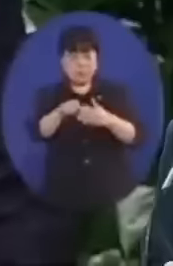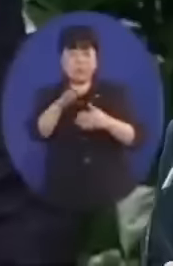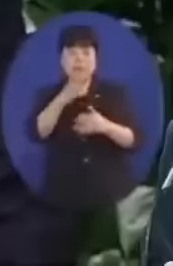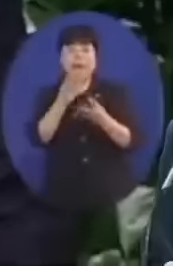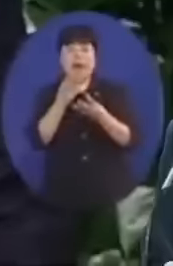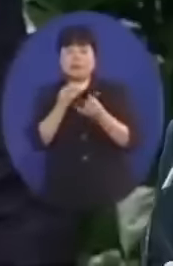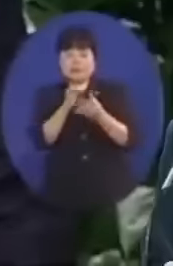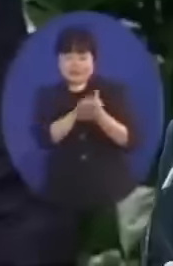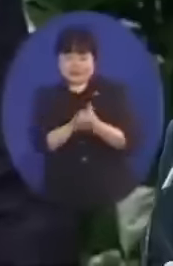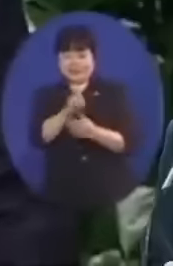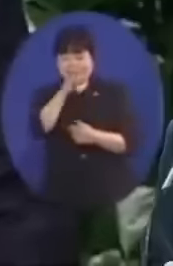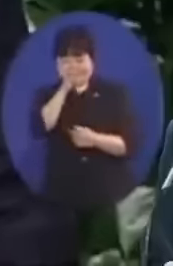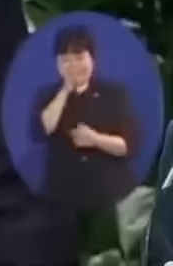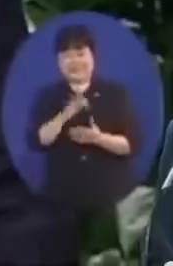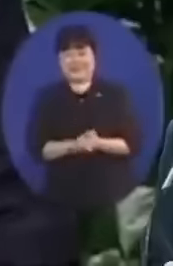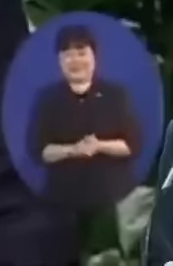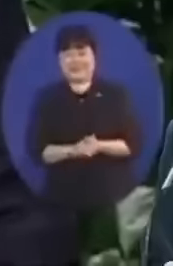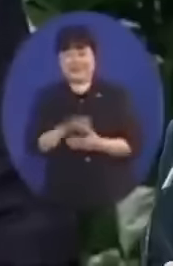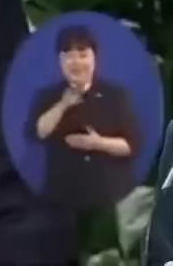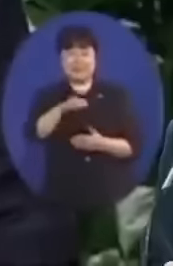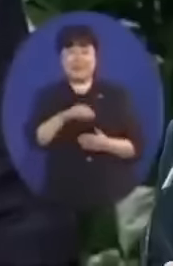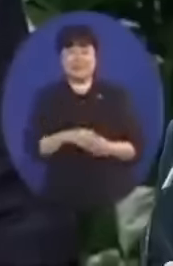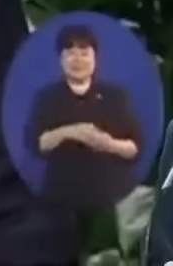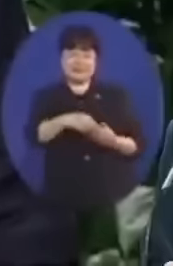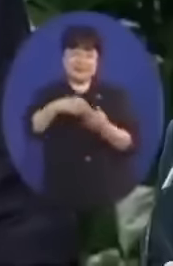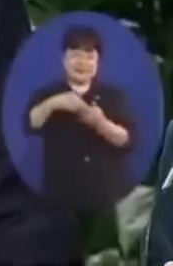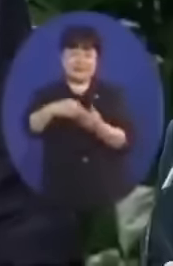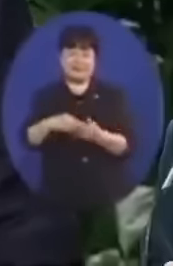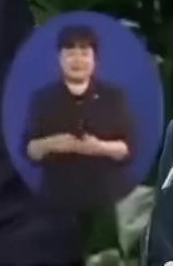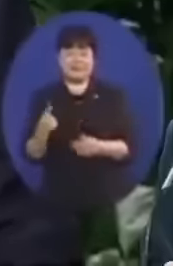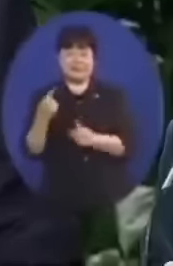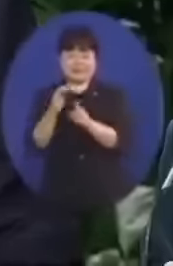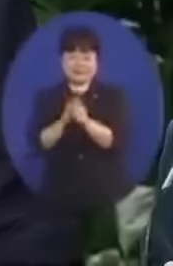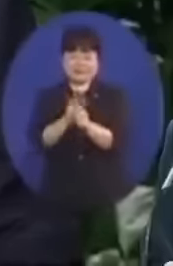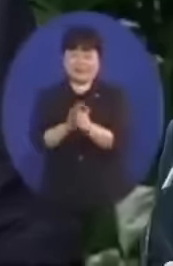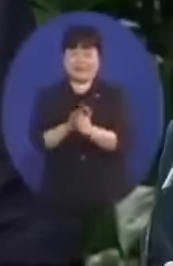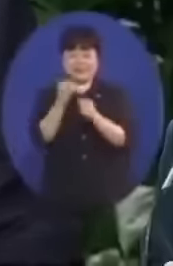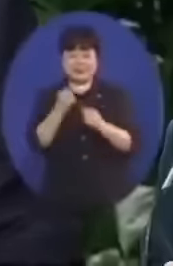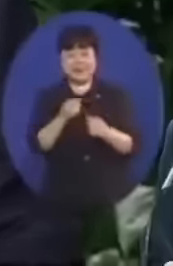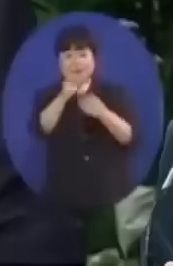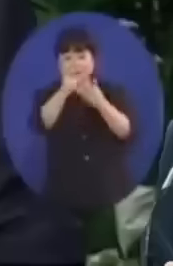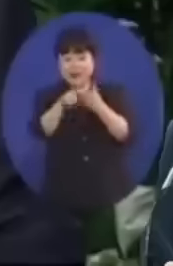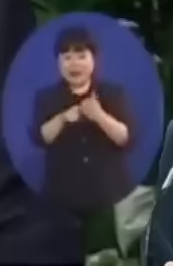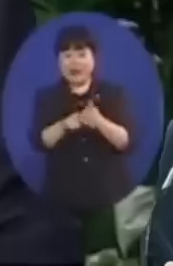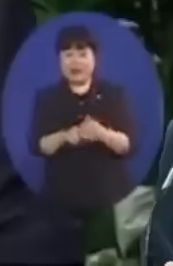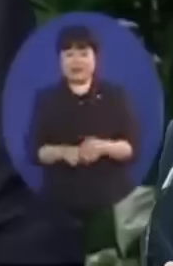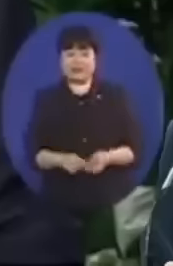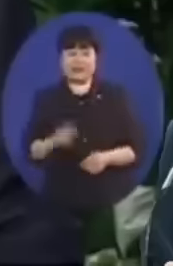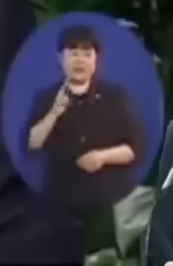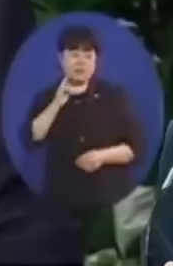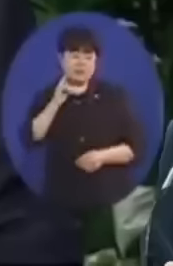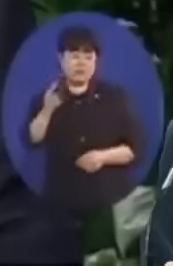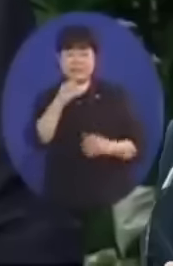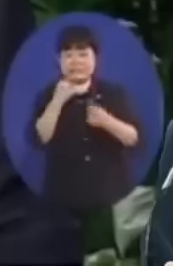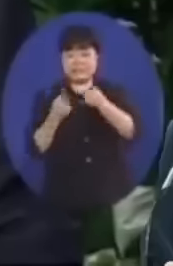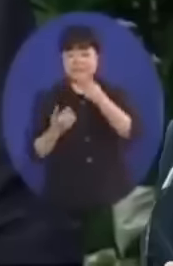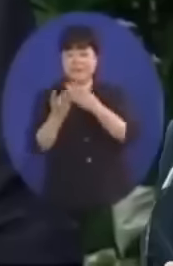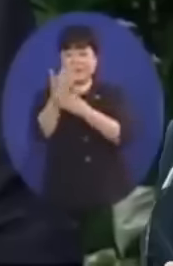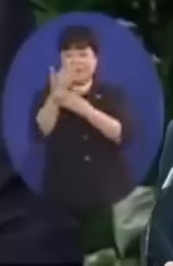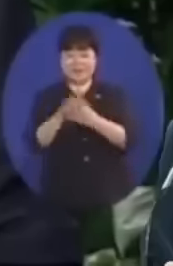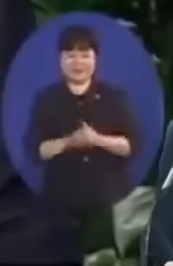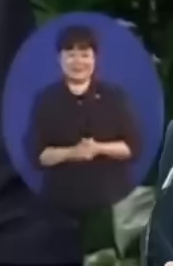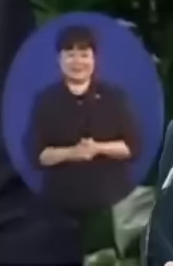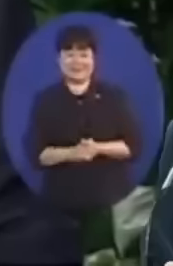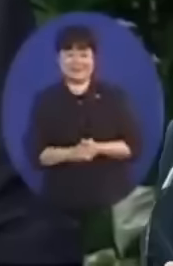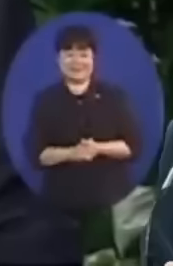많은 친구가 있어서 앞에서 끌어주고 뒤에서 밀며 살아가면 굉장히 힘이 솟아오르고